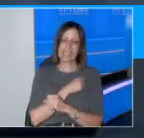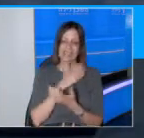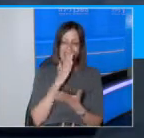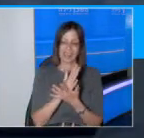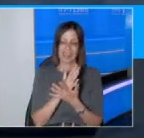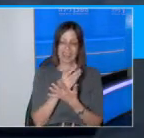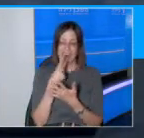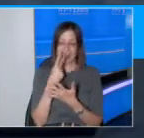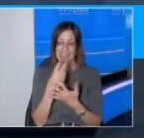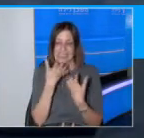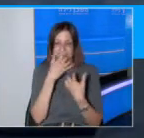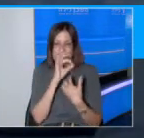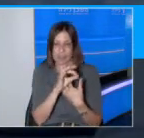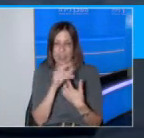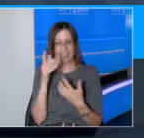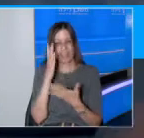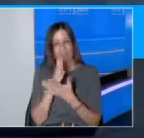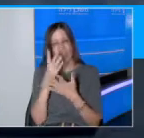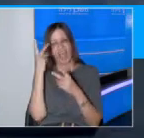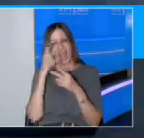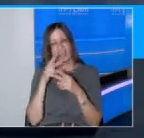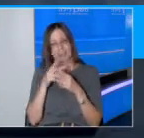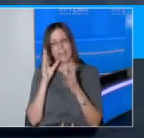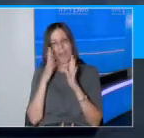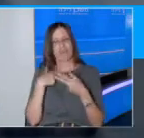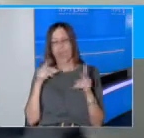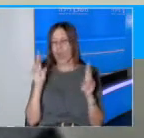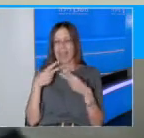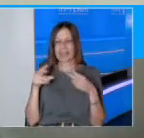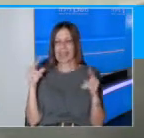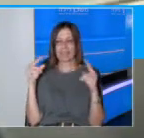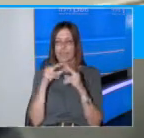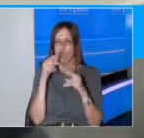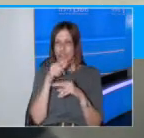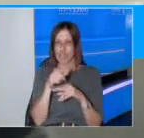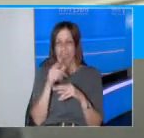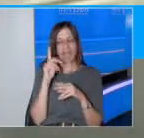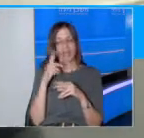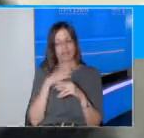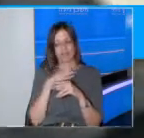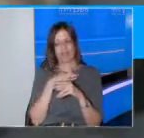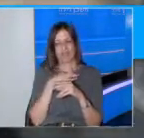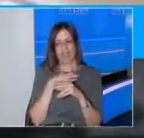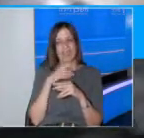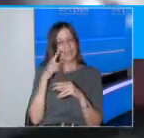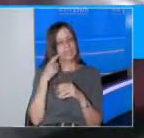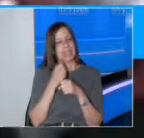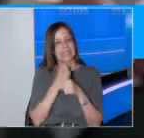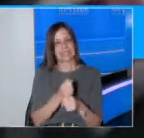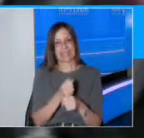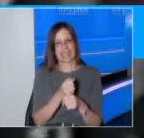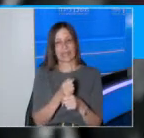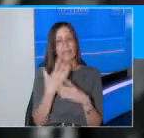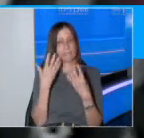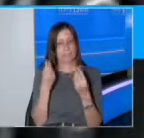נחשפתי לסיפור שלה, היא כבר חלתה מאוד, וכבר לא יכולתי לפגוש אותה, אבל אתה יודע, מבחינתי היא מייצגת